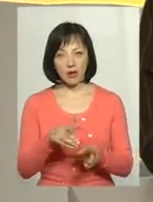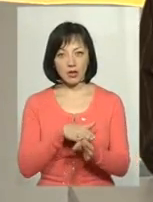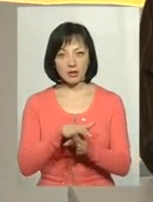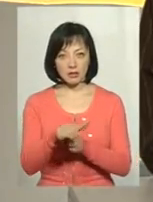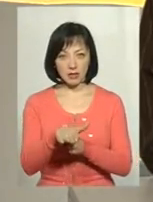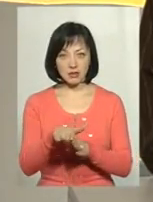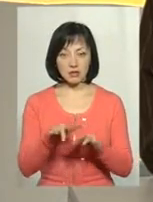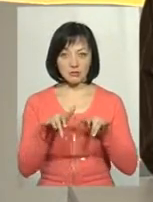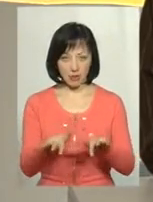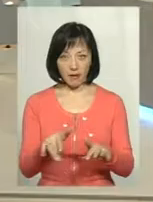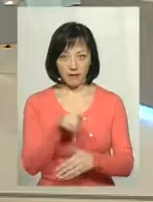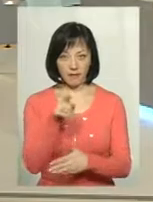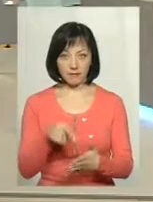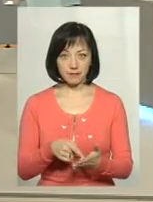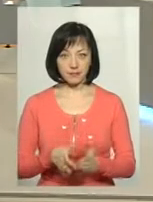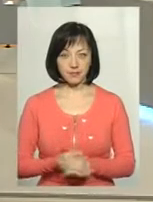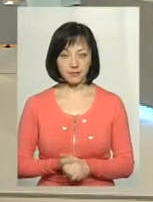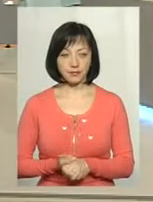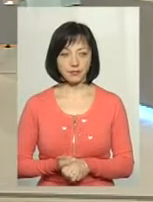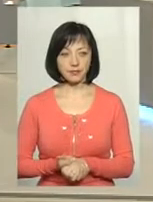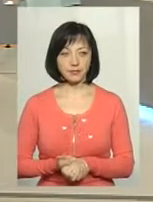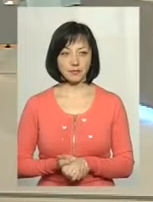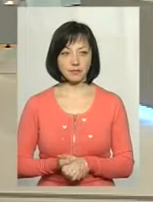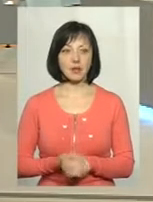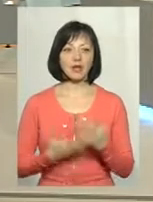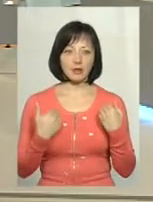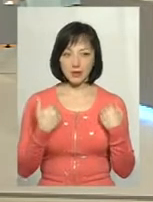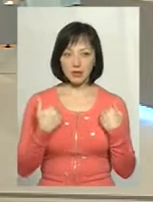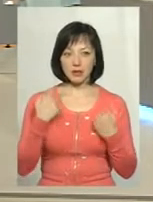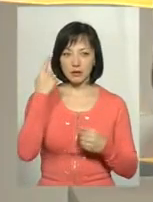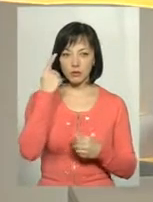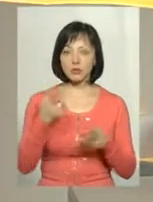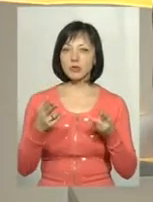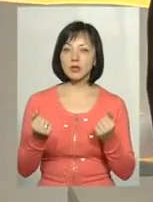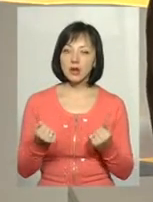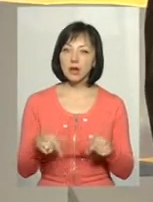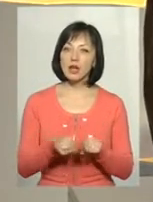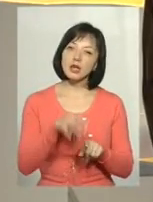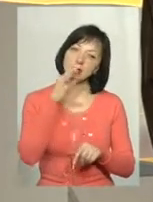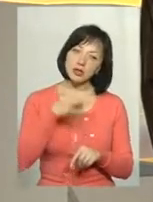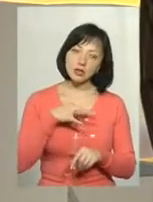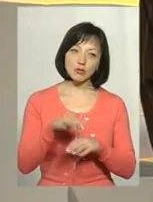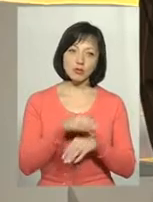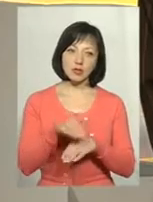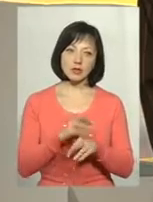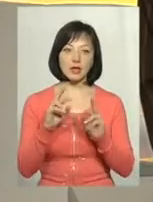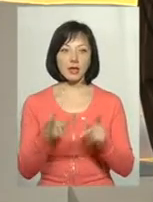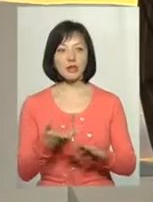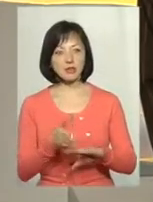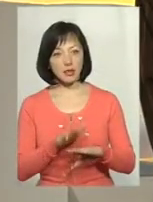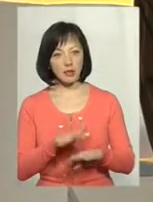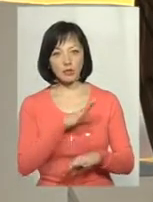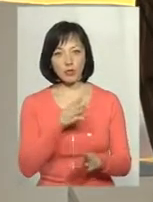реалізацію справ? Я думаю, так. Скажіть, будь ласка, до речі, наскільки складно